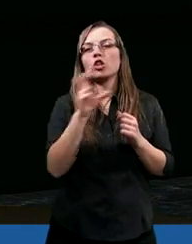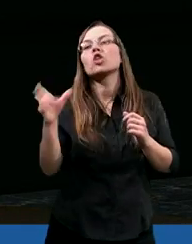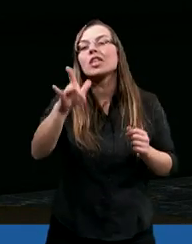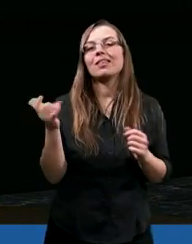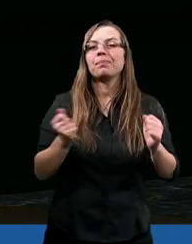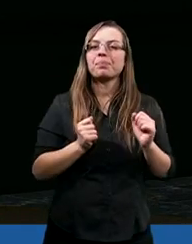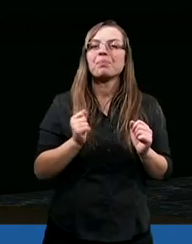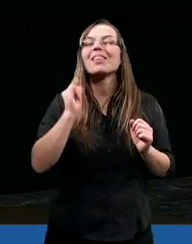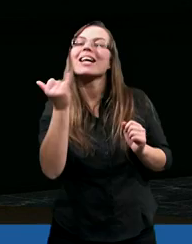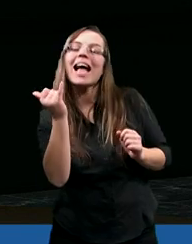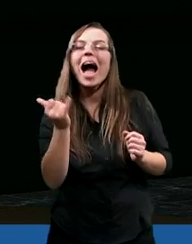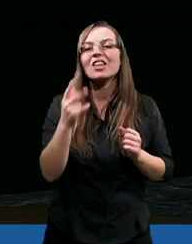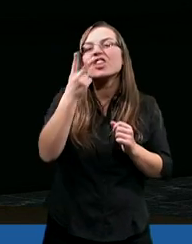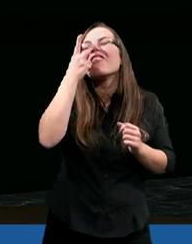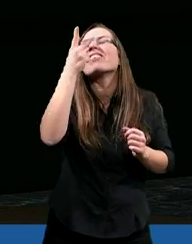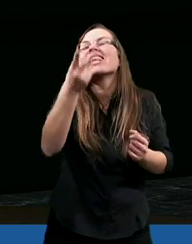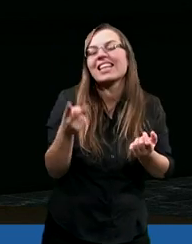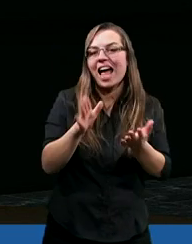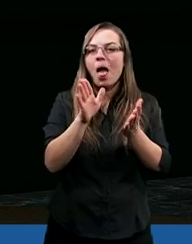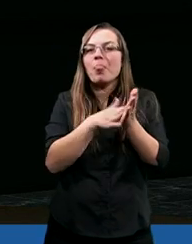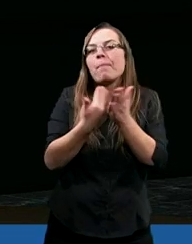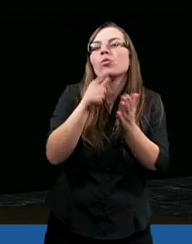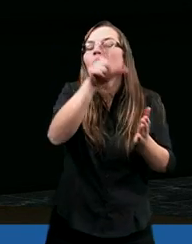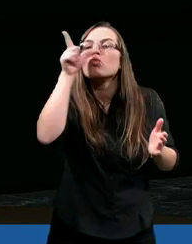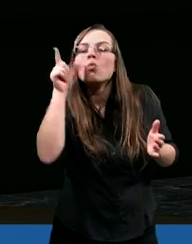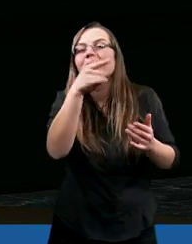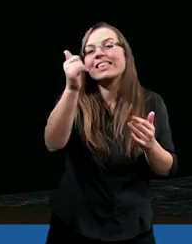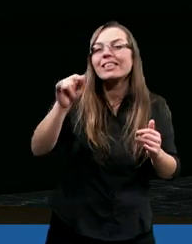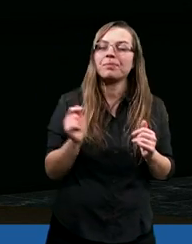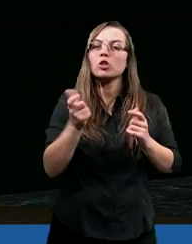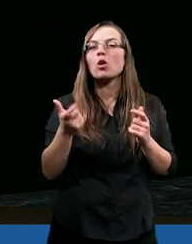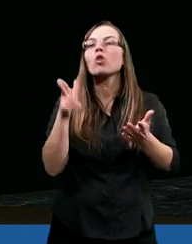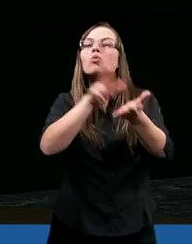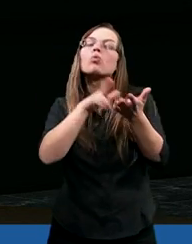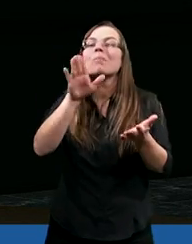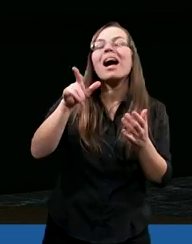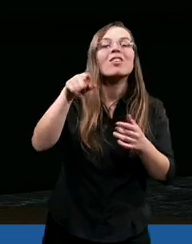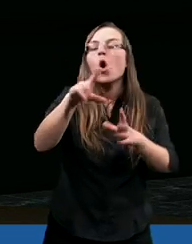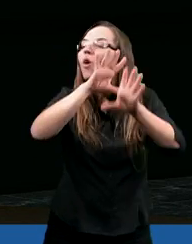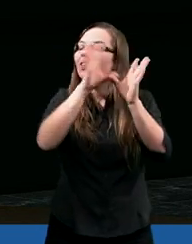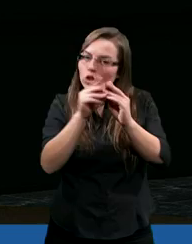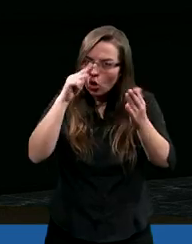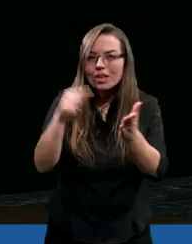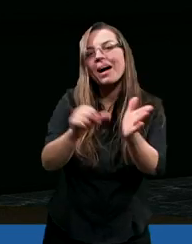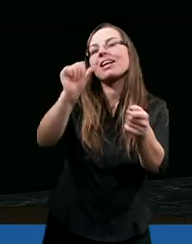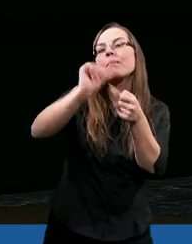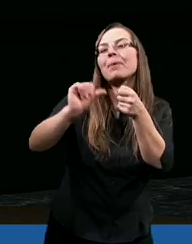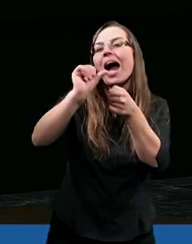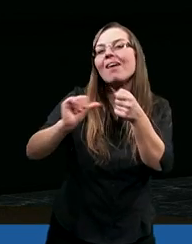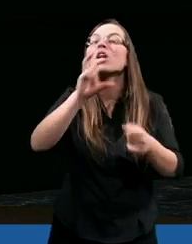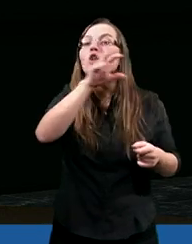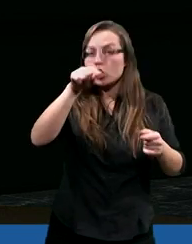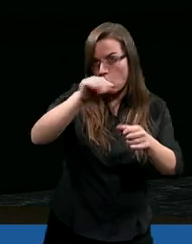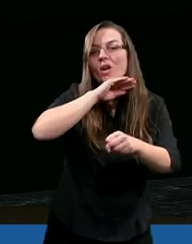czy jakieś wizje, jak niektórzy mają, to wszystko trzeba sprawdzać, czy to